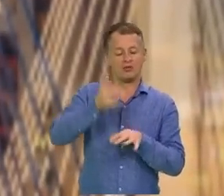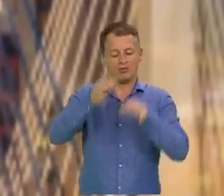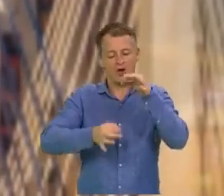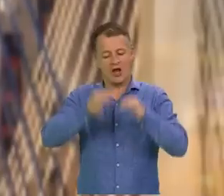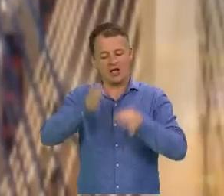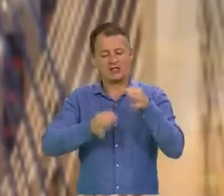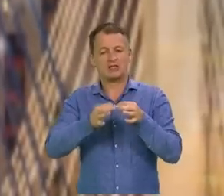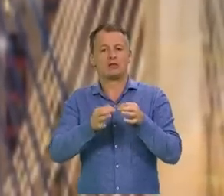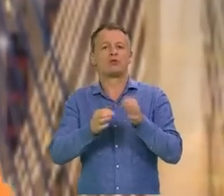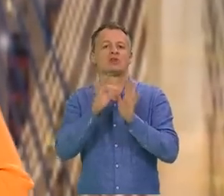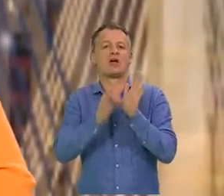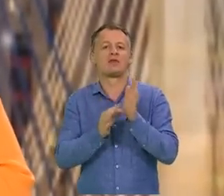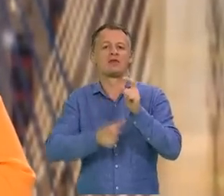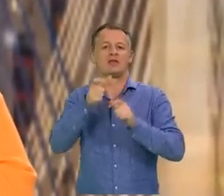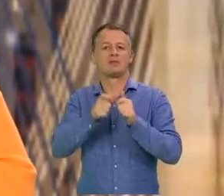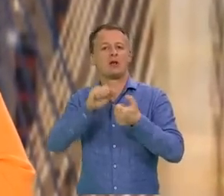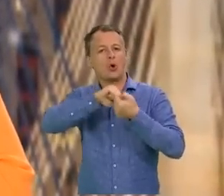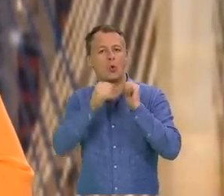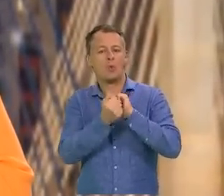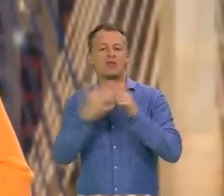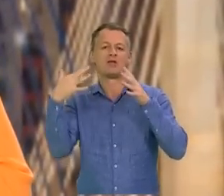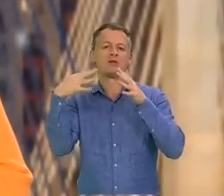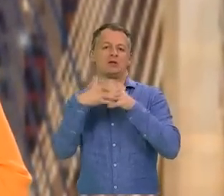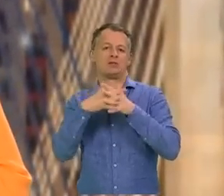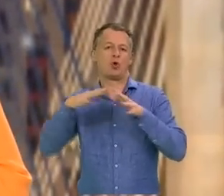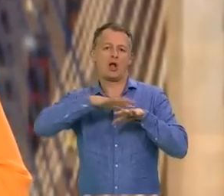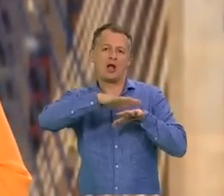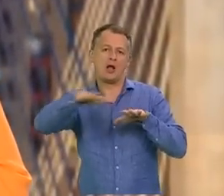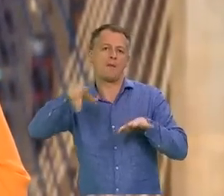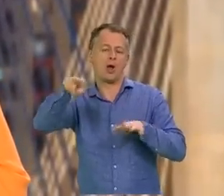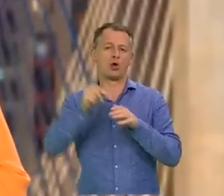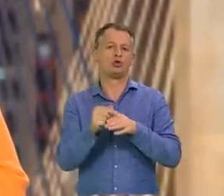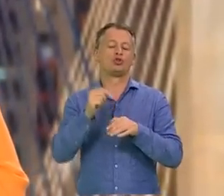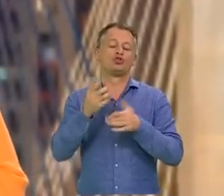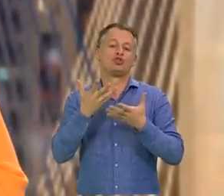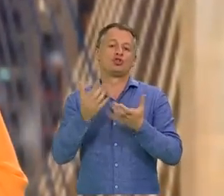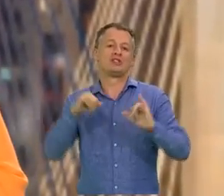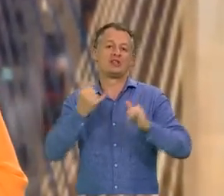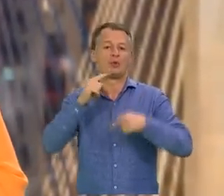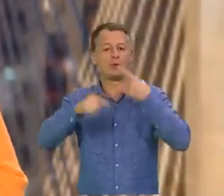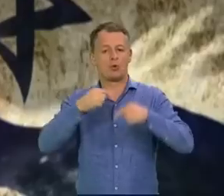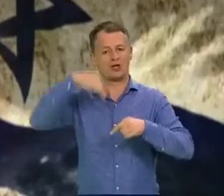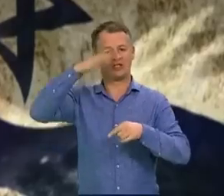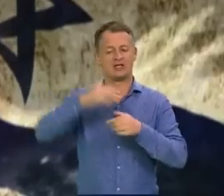asupra datelor de pe câmpul de luptă de acolo și ce ar urma să se întâmple în zilele următoare. Bun găsit, Marius!